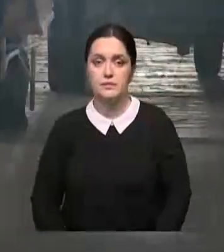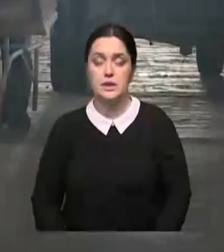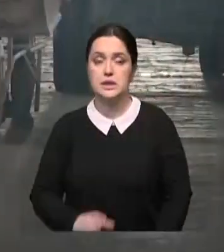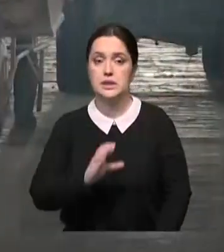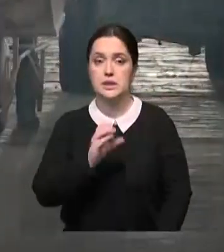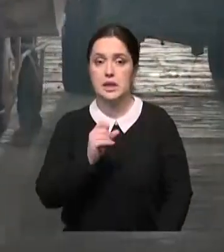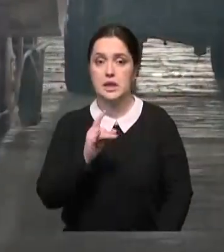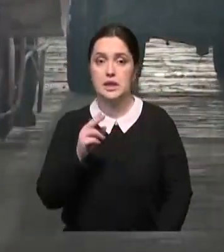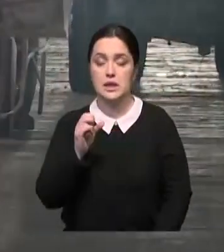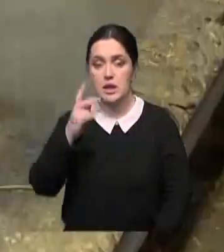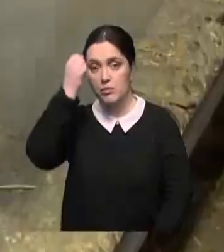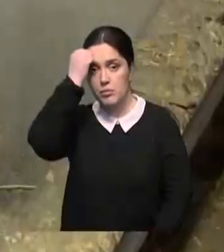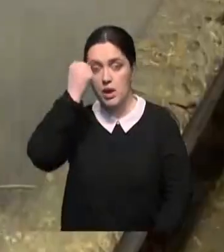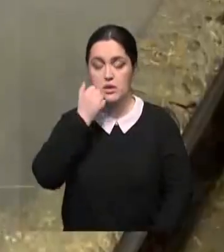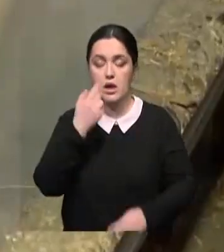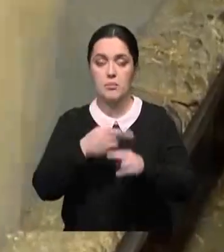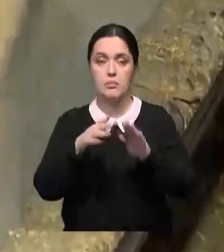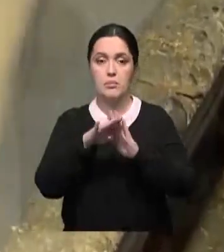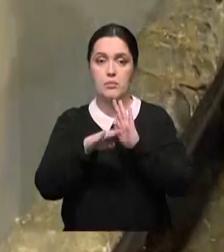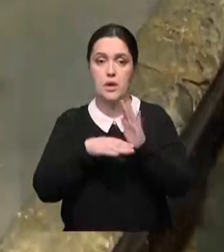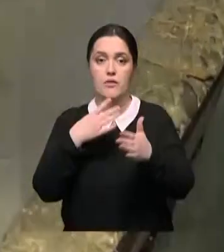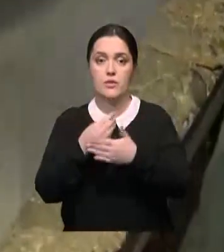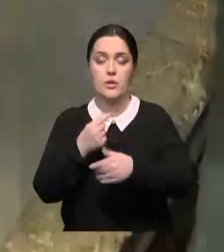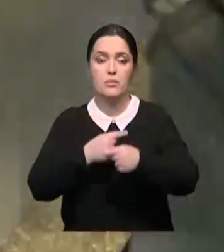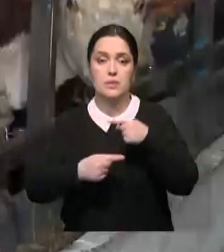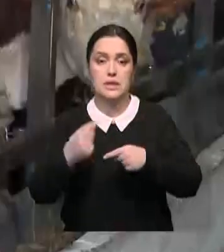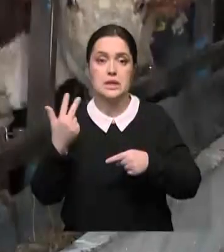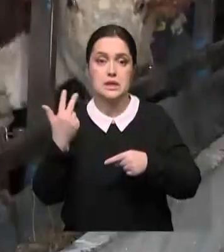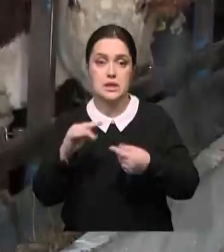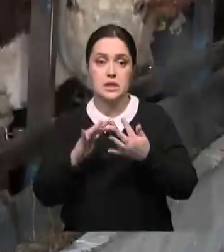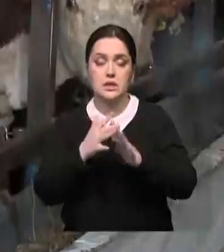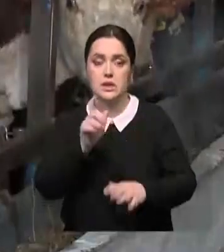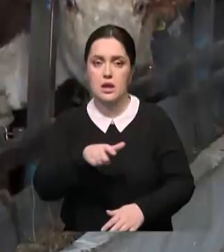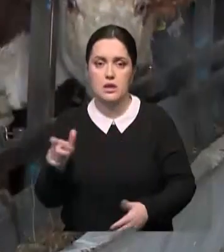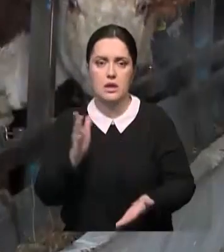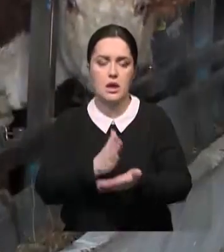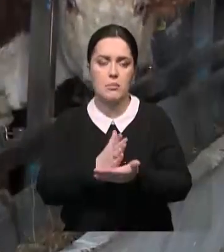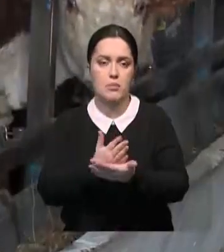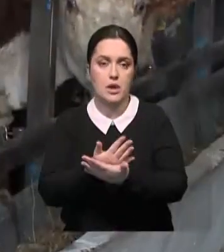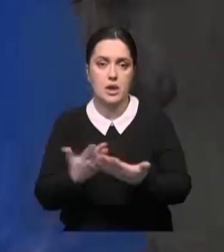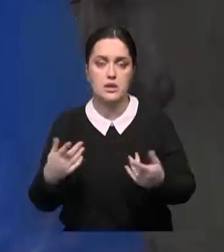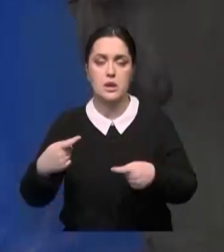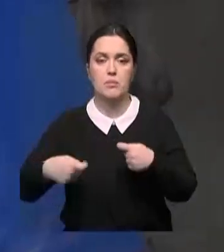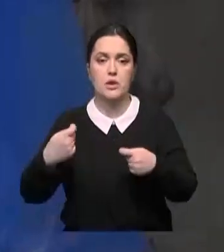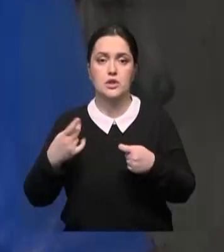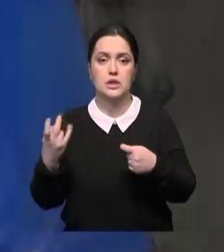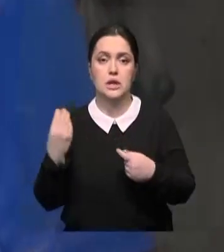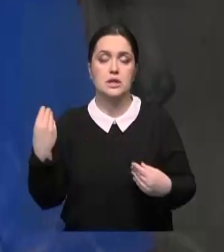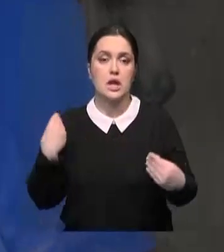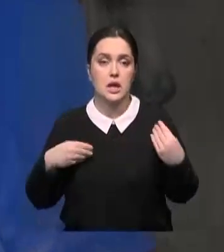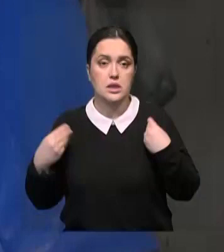Сарканском районе благодаря этой программе смогли начать свой бизнес около 30 сельчан. Направления разнообразные – пошив национальной одежды и предметов